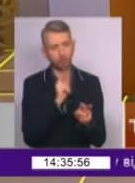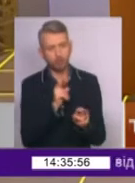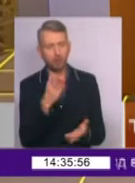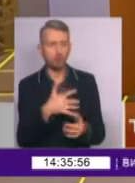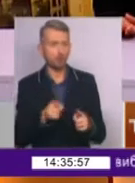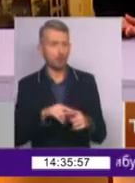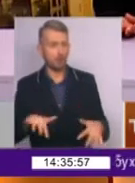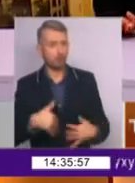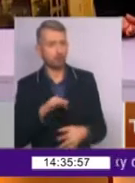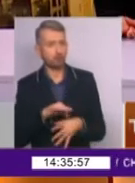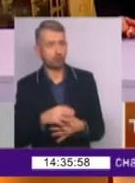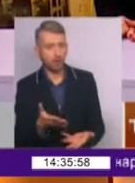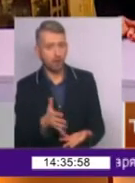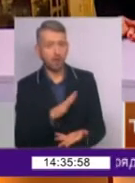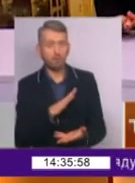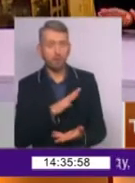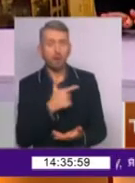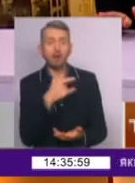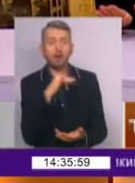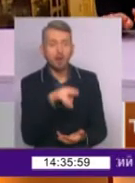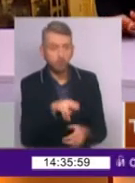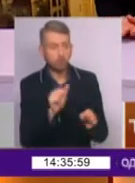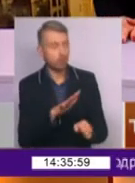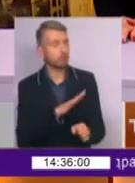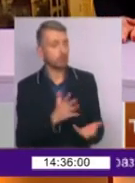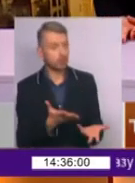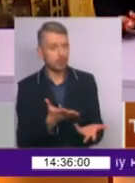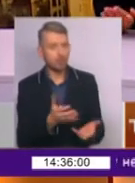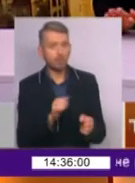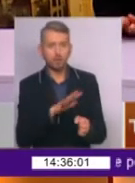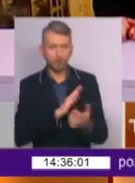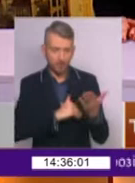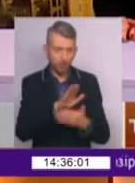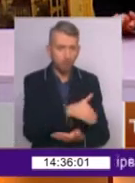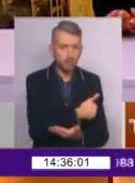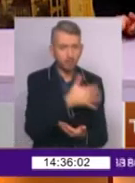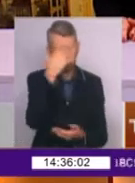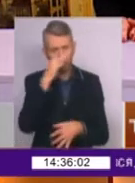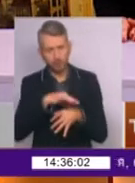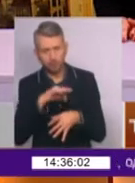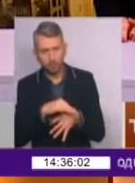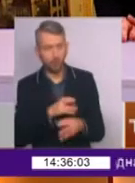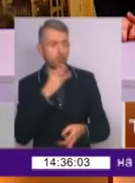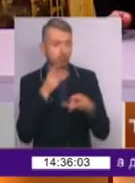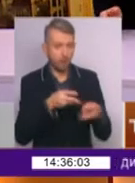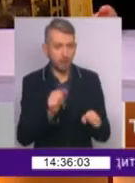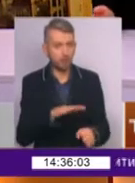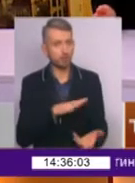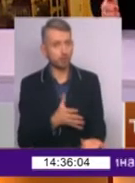ГРВІ. Дійсно, багато грип в тому числі може спостерігатися. І висока температура, і головний біль, і блювання може